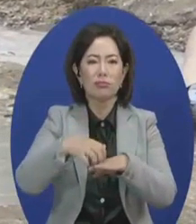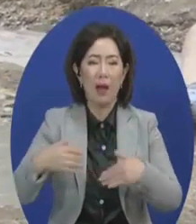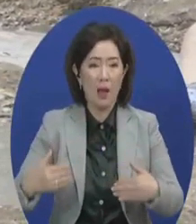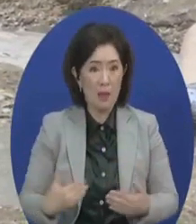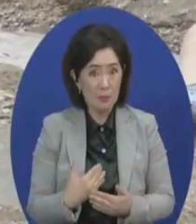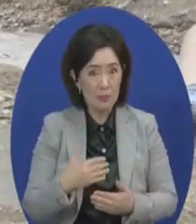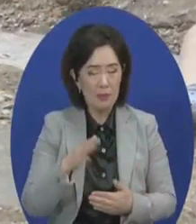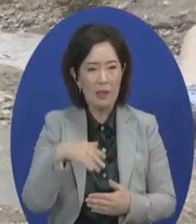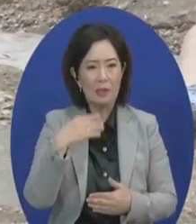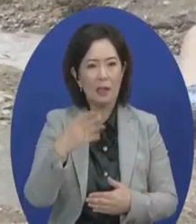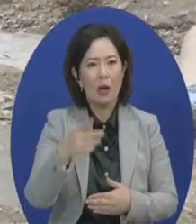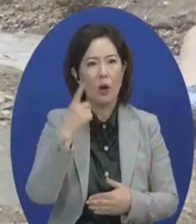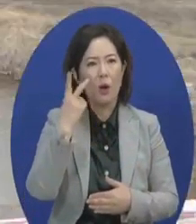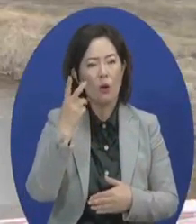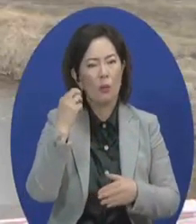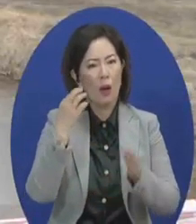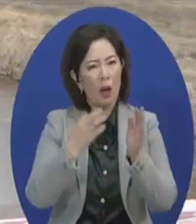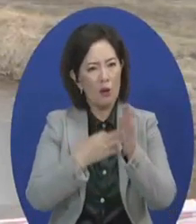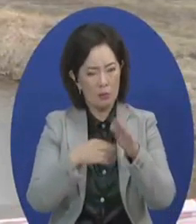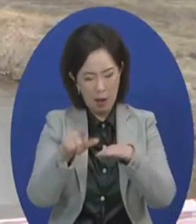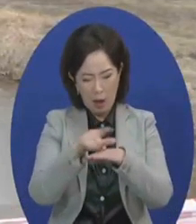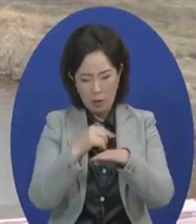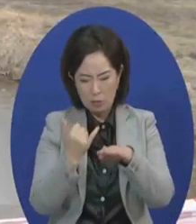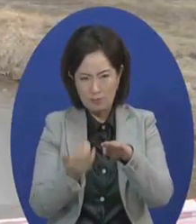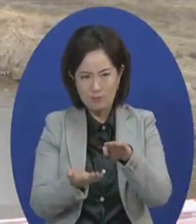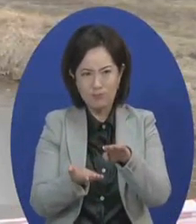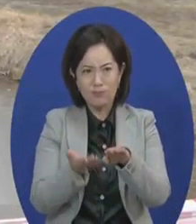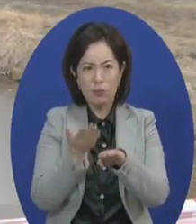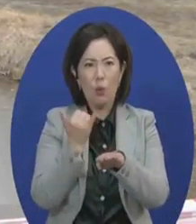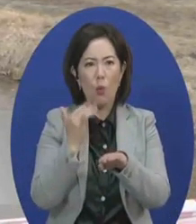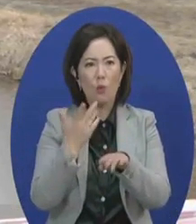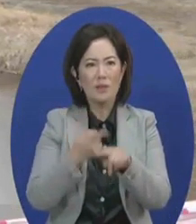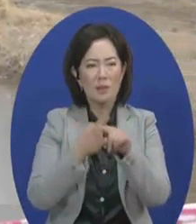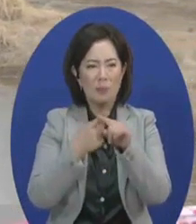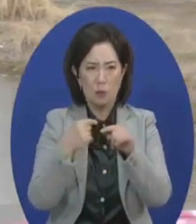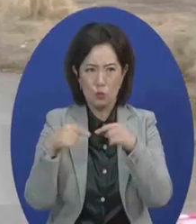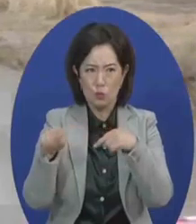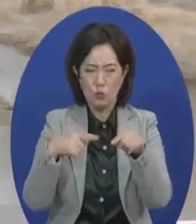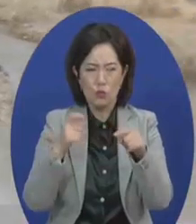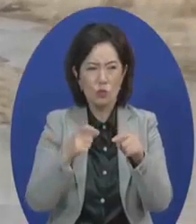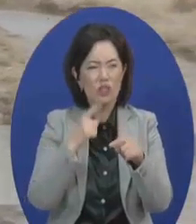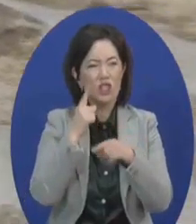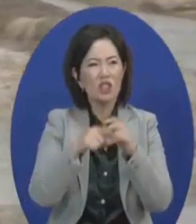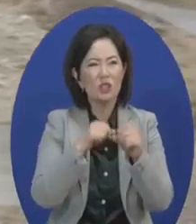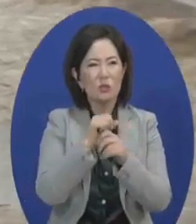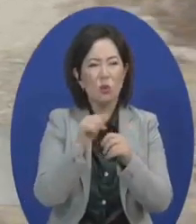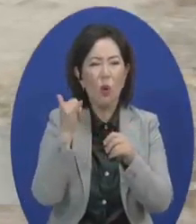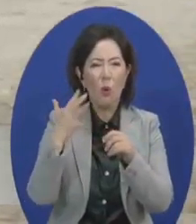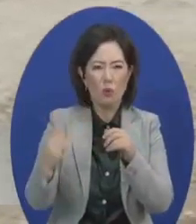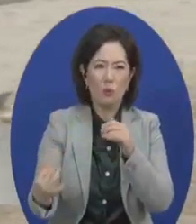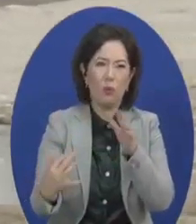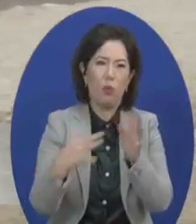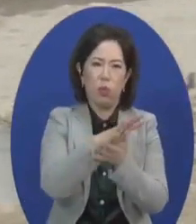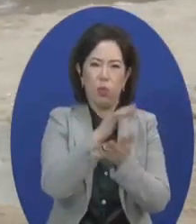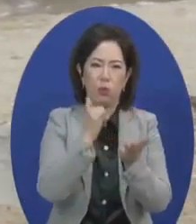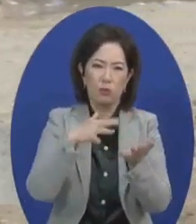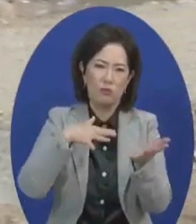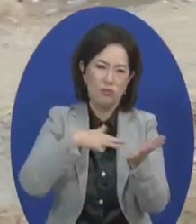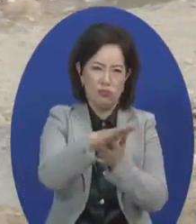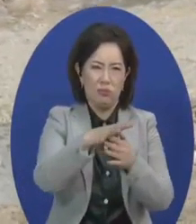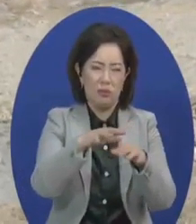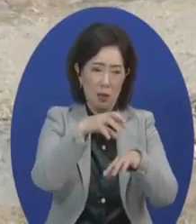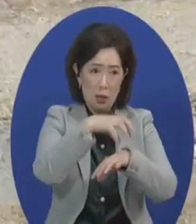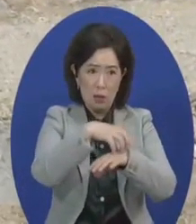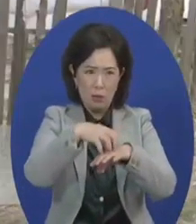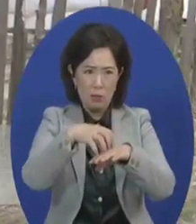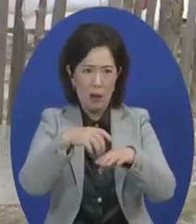Харин 2018 оноос хойш хөрсний ус нэмэгдсэнтэй холбоотой эндхийн оршин суугчид жил бүр усанд автаж байна. Энд байгаа